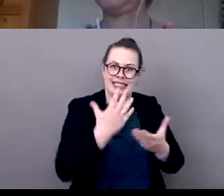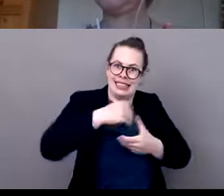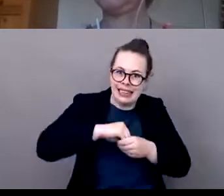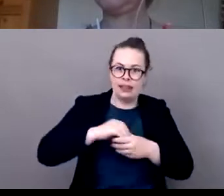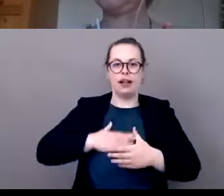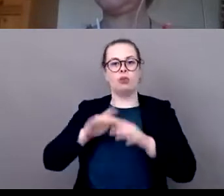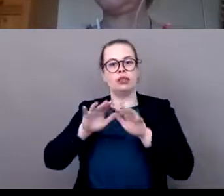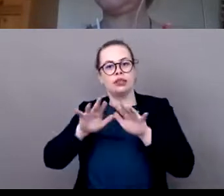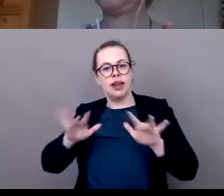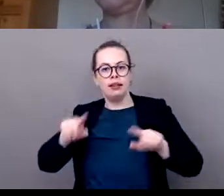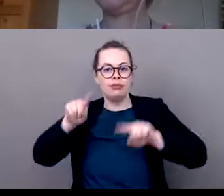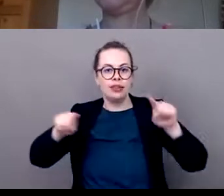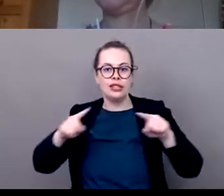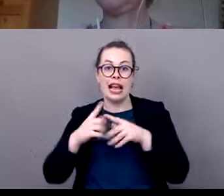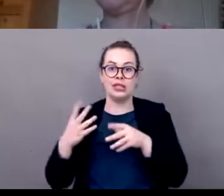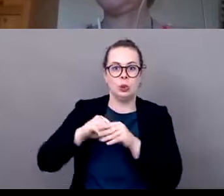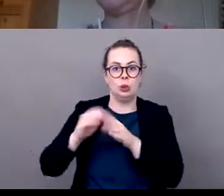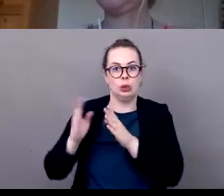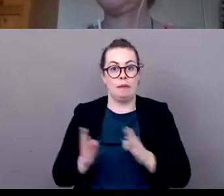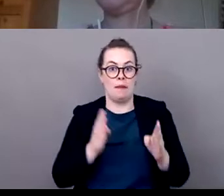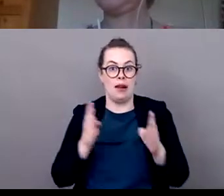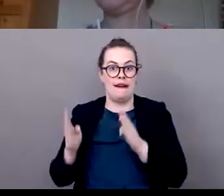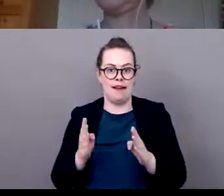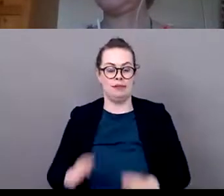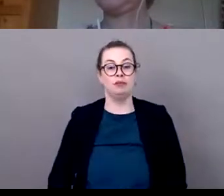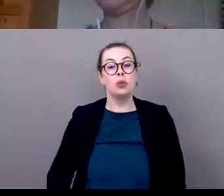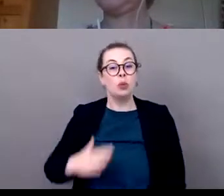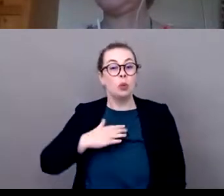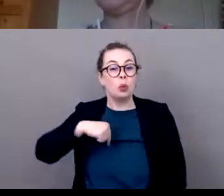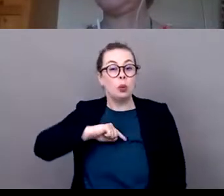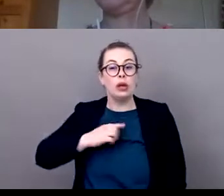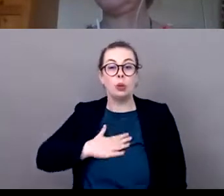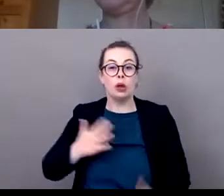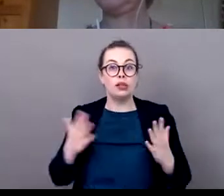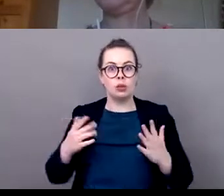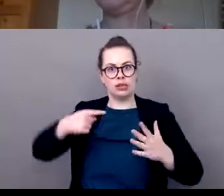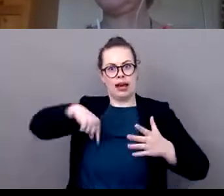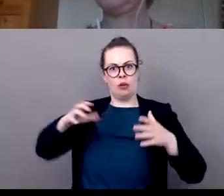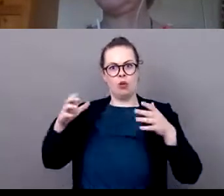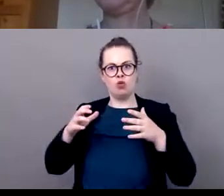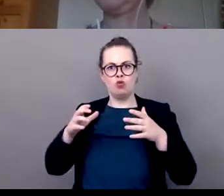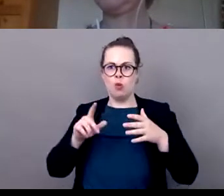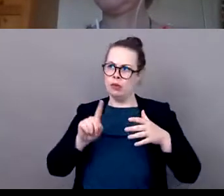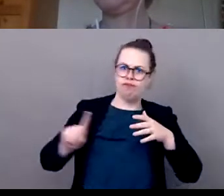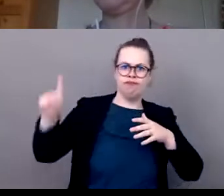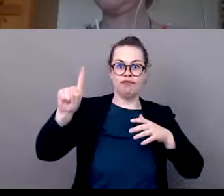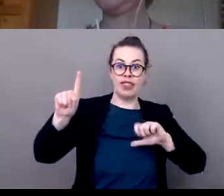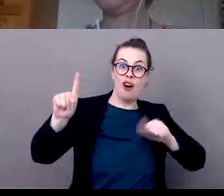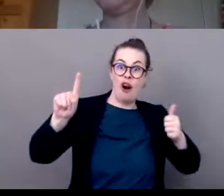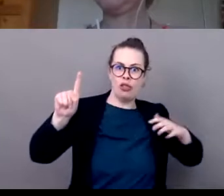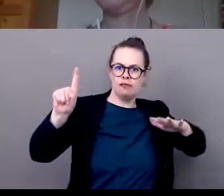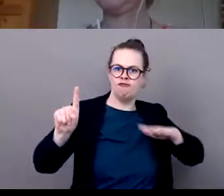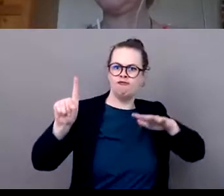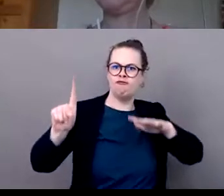être au centre de nos priorités pour l'agenda inclusif. Nous voulons créer un mouvement mondial pour que ce milliard de